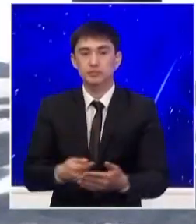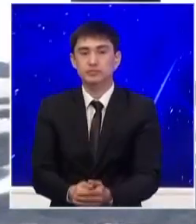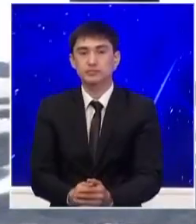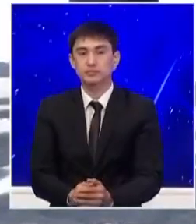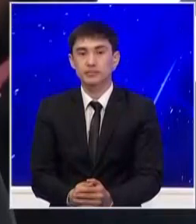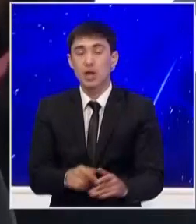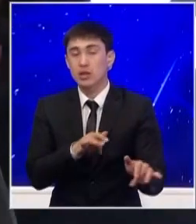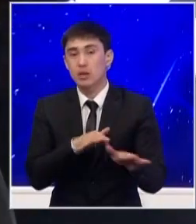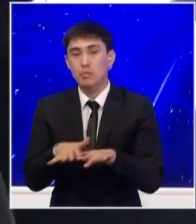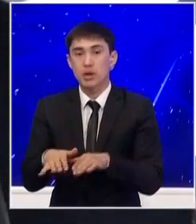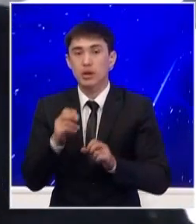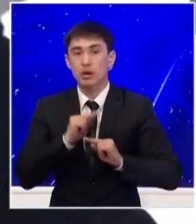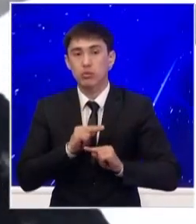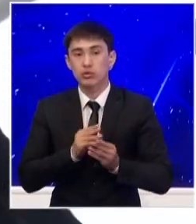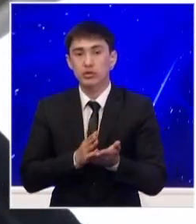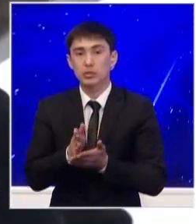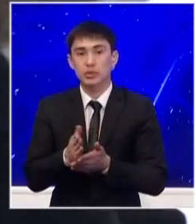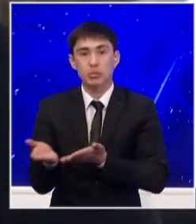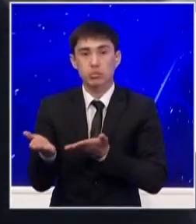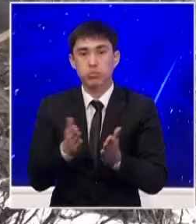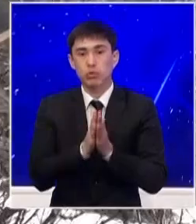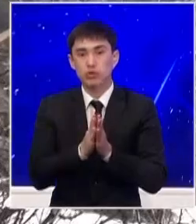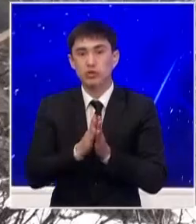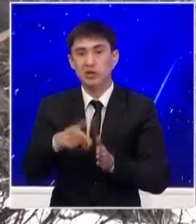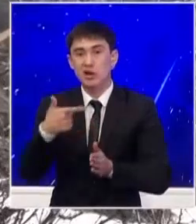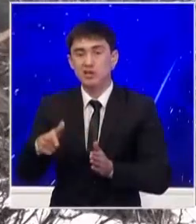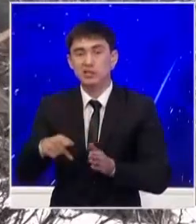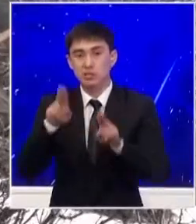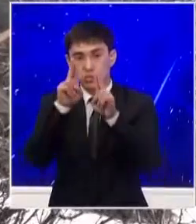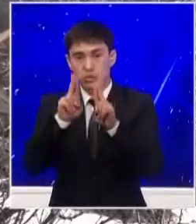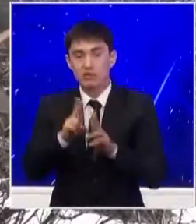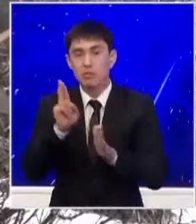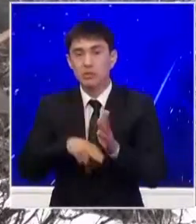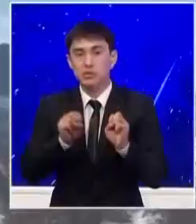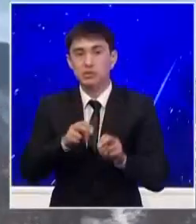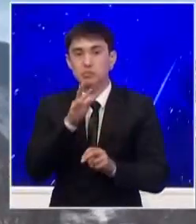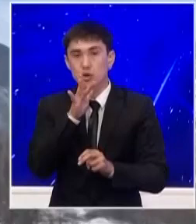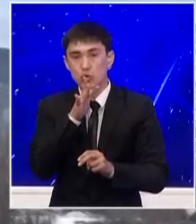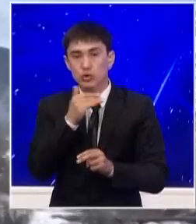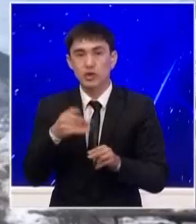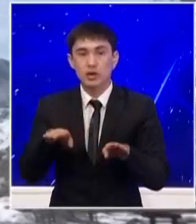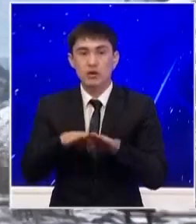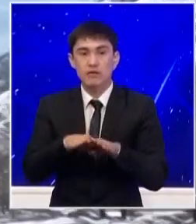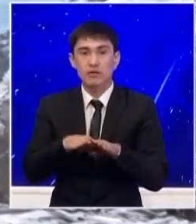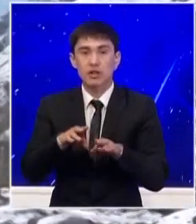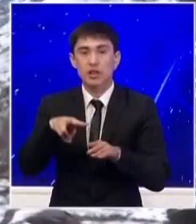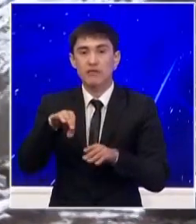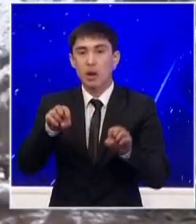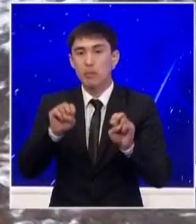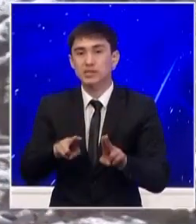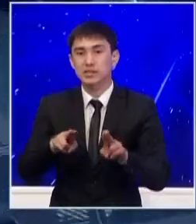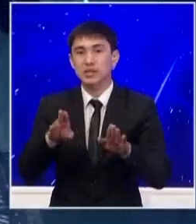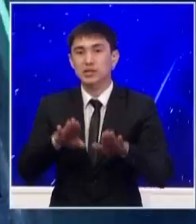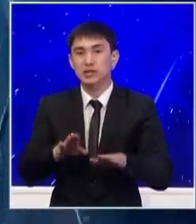предусмотренные меры, работники отрасли все же призывают граждан соблюдать правила безопасности в период паводковых и лавиноопасных